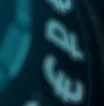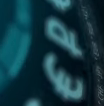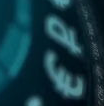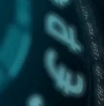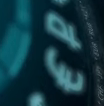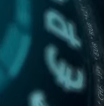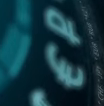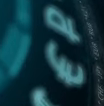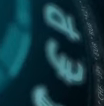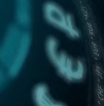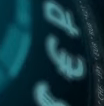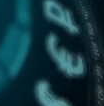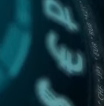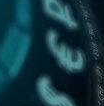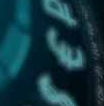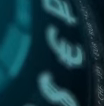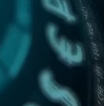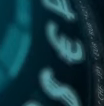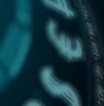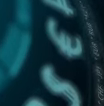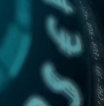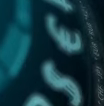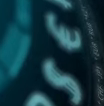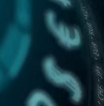Ақш доллары 378 теңге 60 тиын.